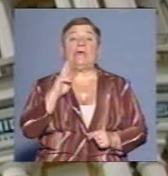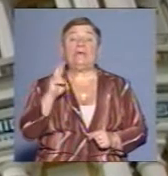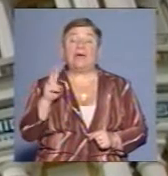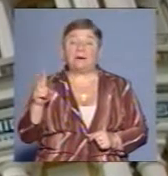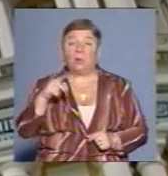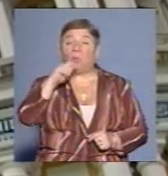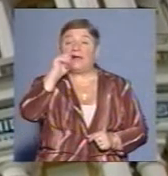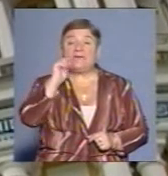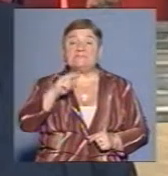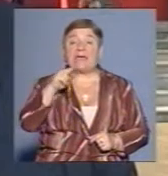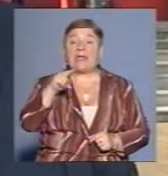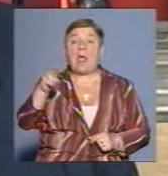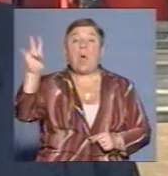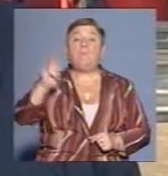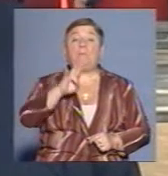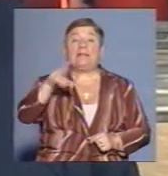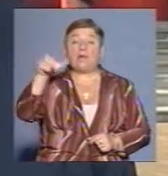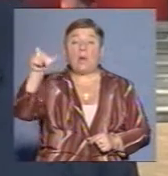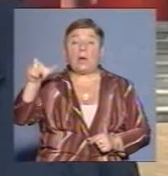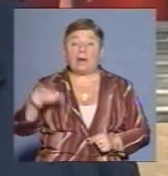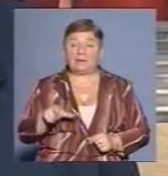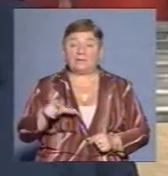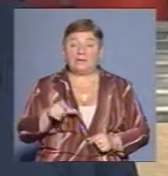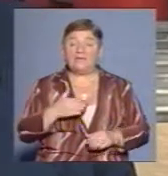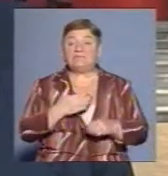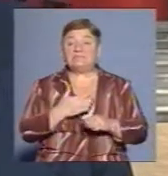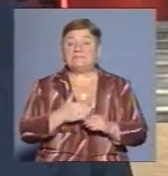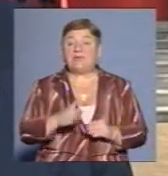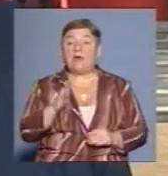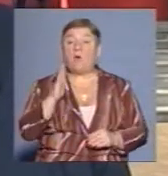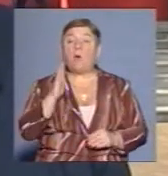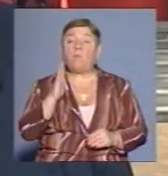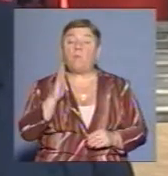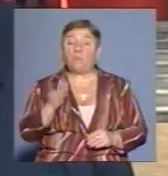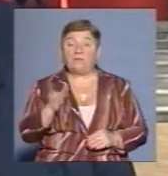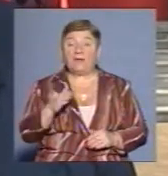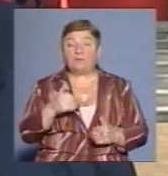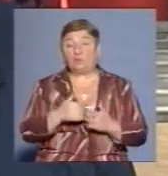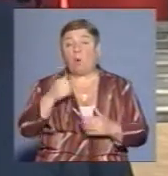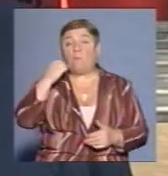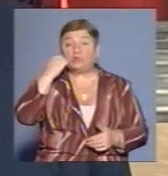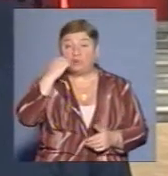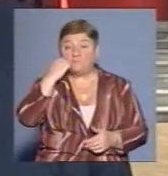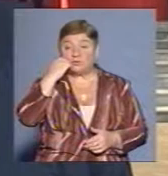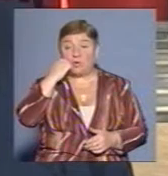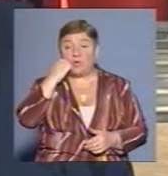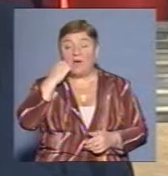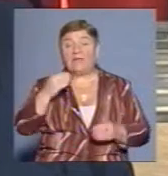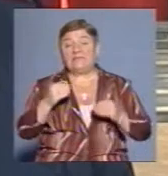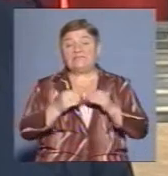Київський патріархат, автокефалісти і частина єпископів Московського патріархата, там близько